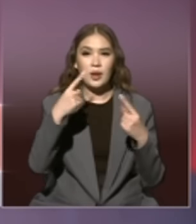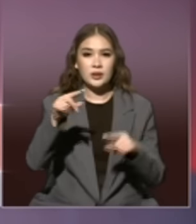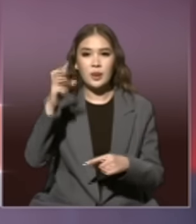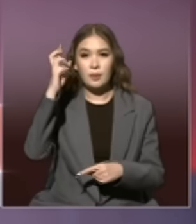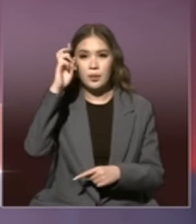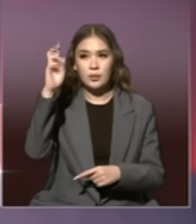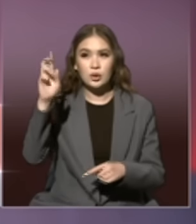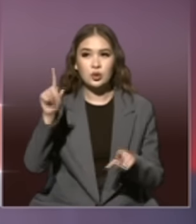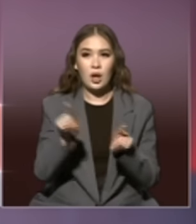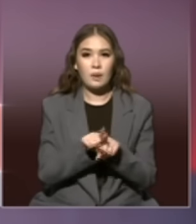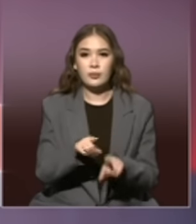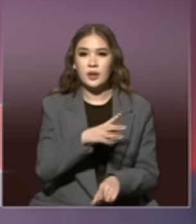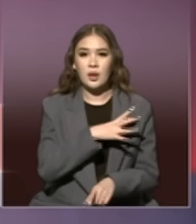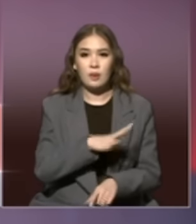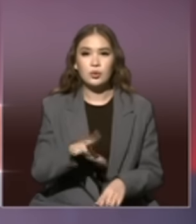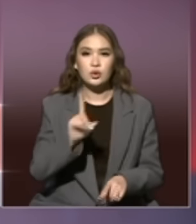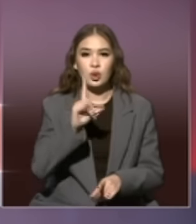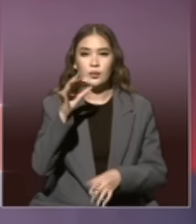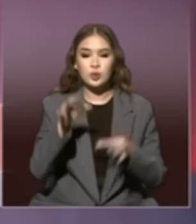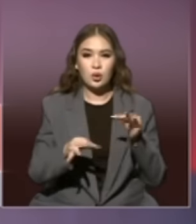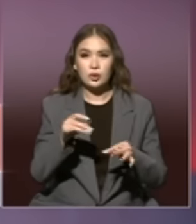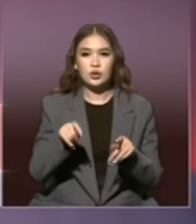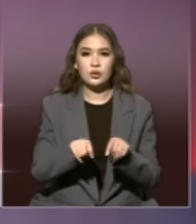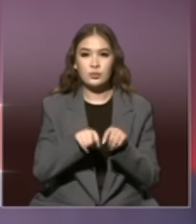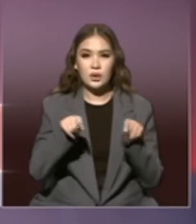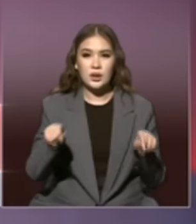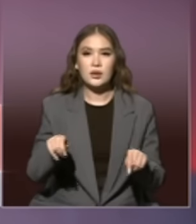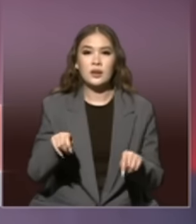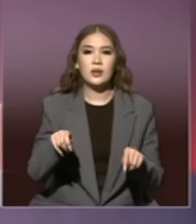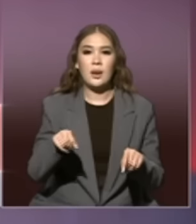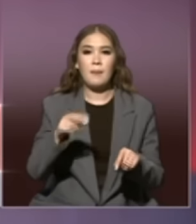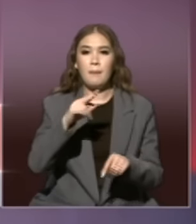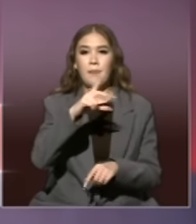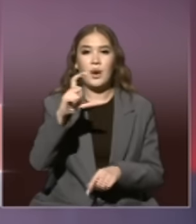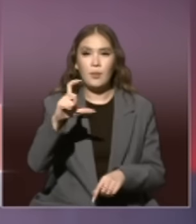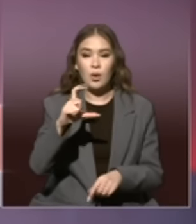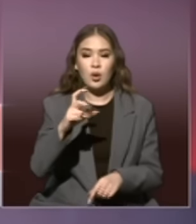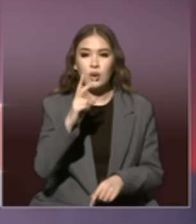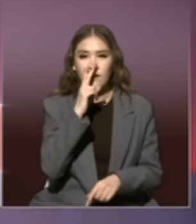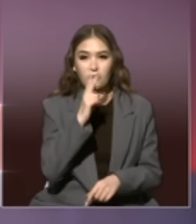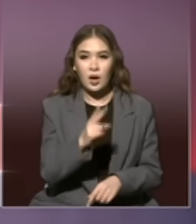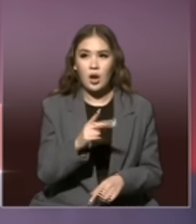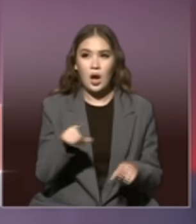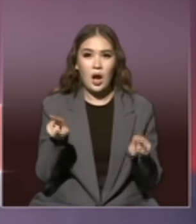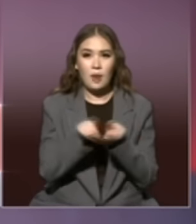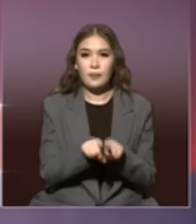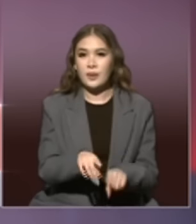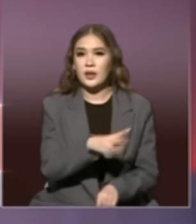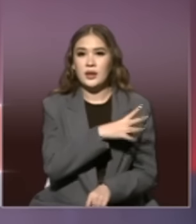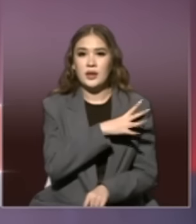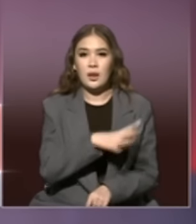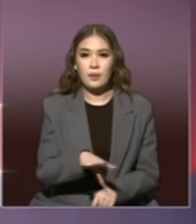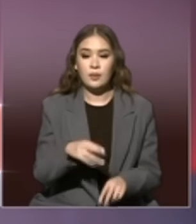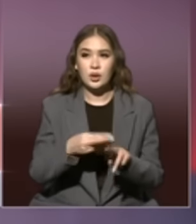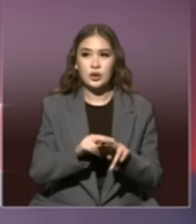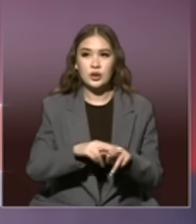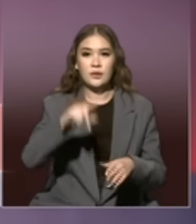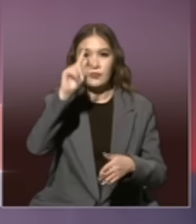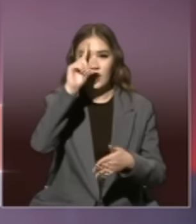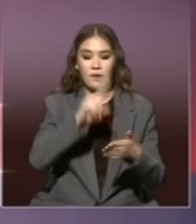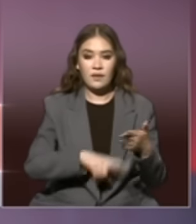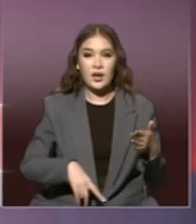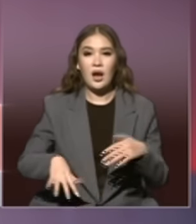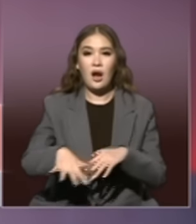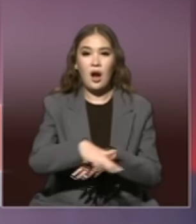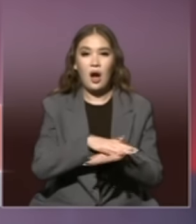бұндай болмаған, что сот жүйесін ашық түрде трансляциялау беру, басқа шетел елдер қарау деген, ол біздің сот жүйесінің сенуі жаңа